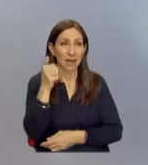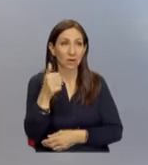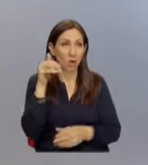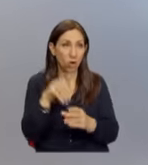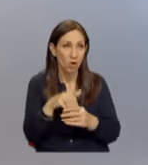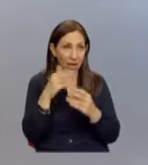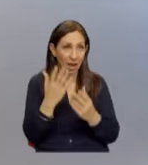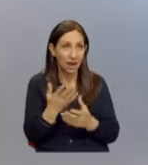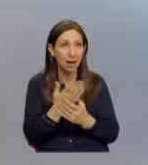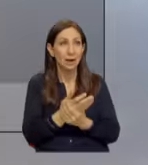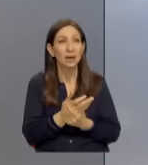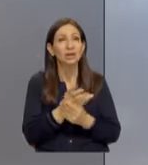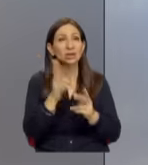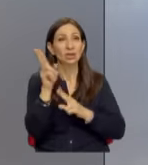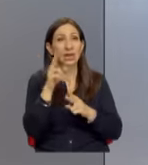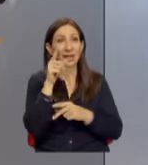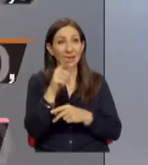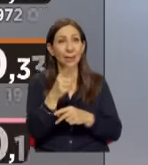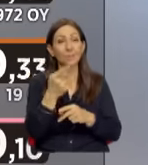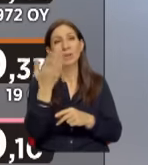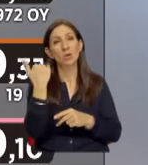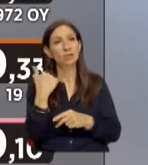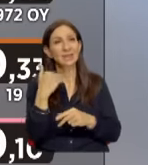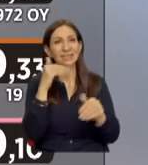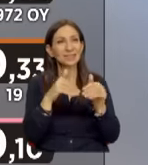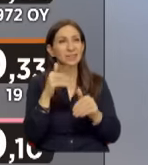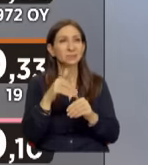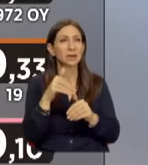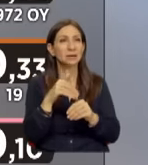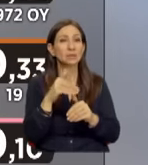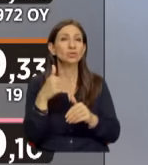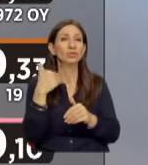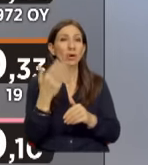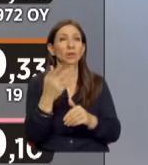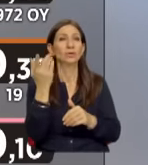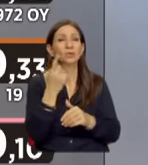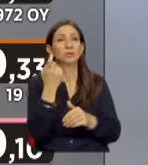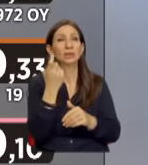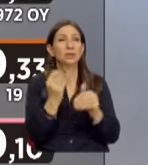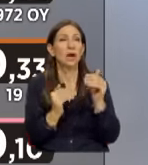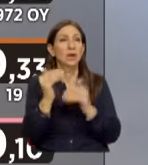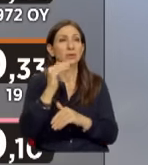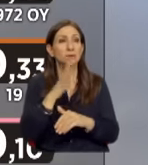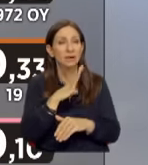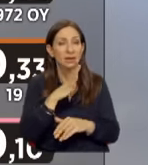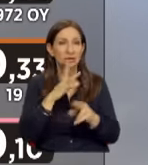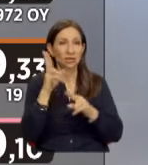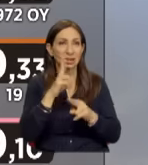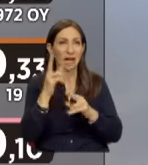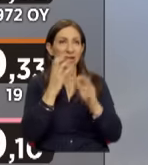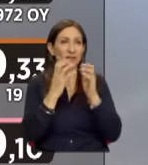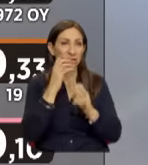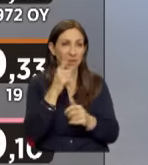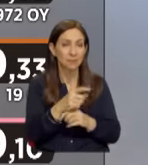%51,36 oy oranıyla Çanakkale'de bir önceki seçimden sonra %1'lik bir artış var Çanakkale